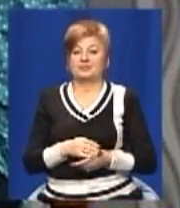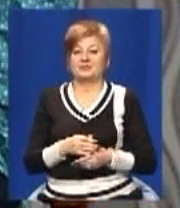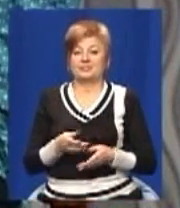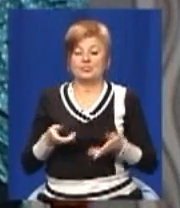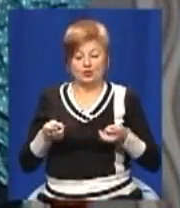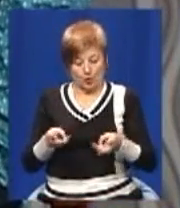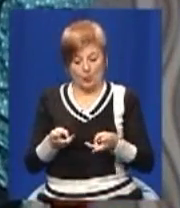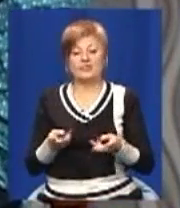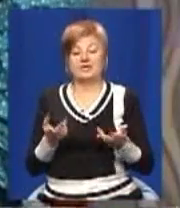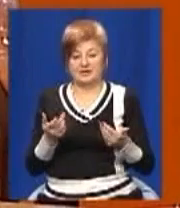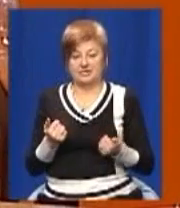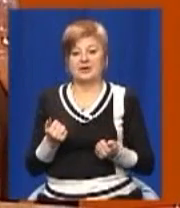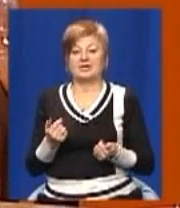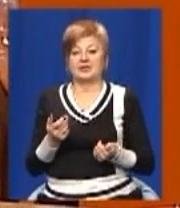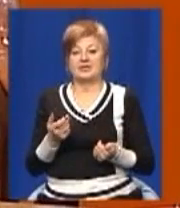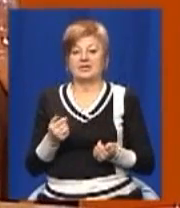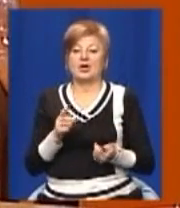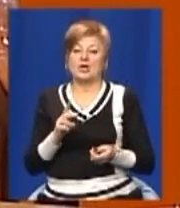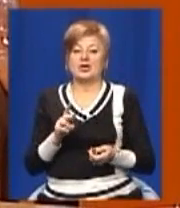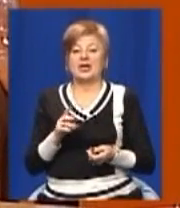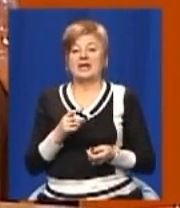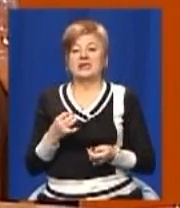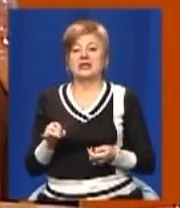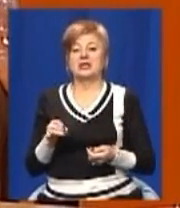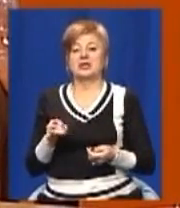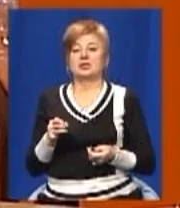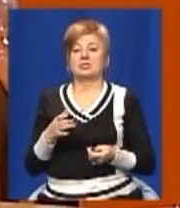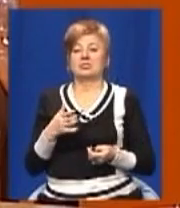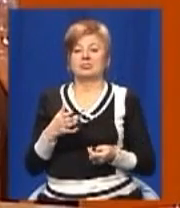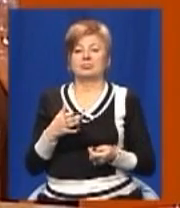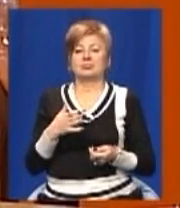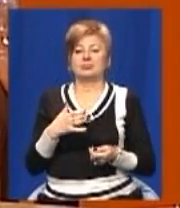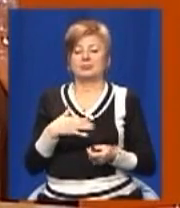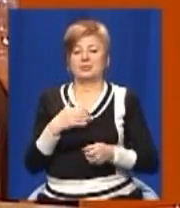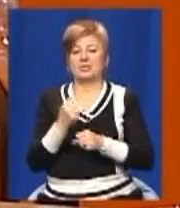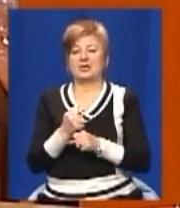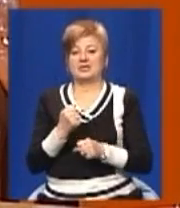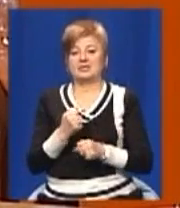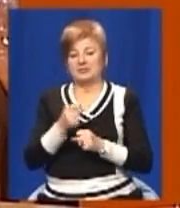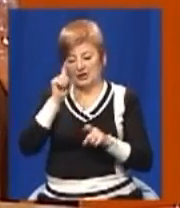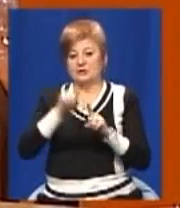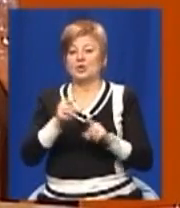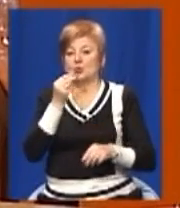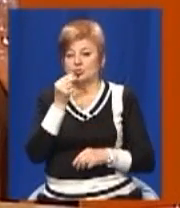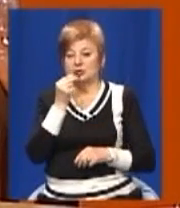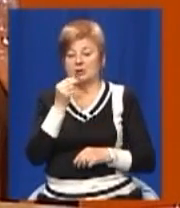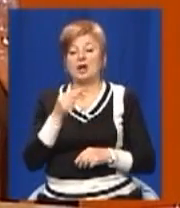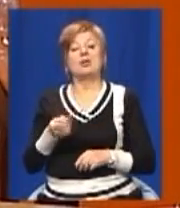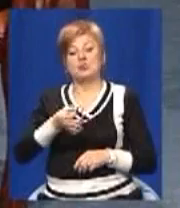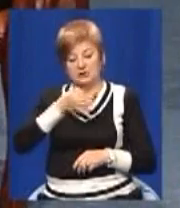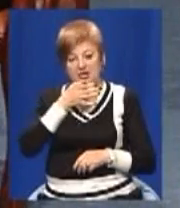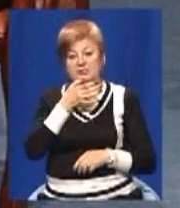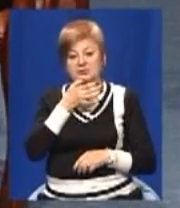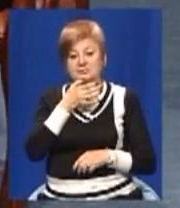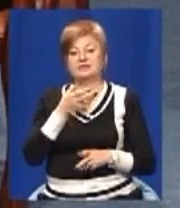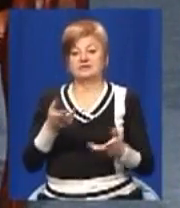у духовці, так, запікали? Так, який ми ділили з братом. І як тобі, до речі, сподобався